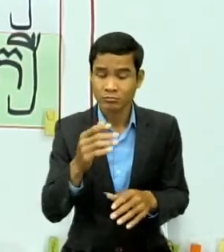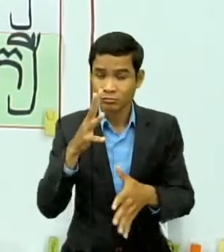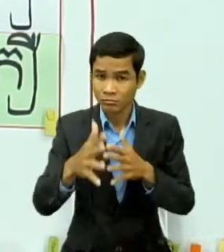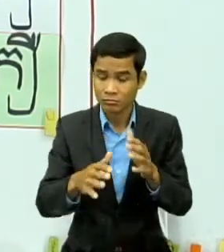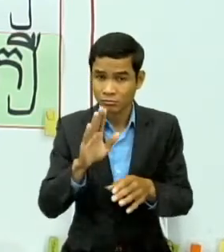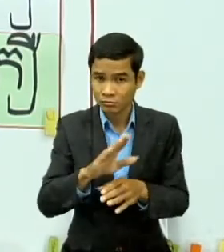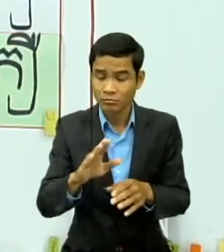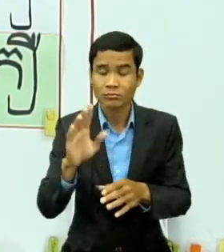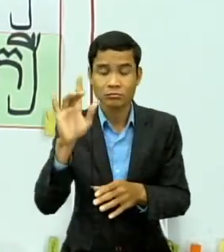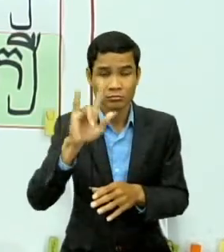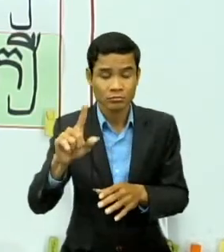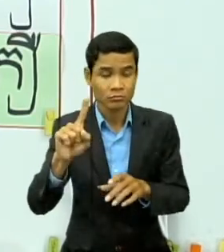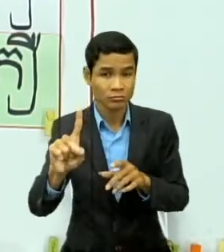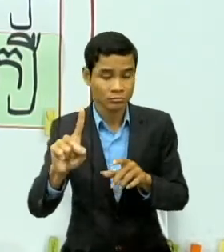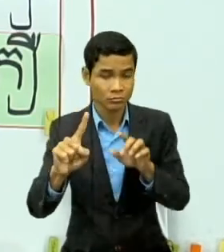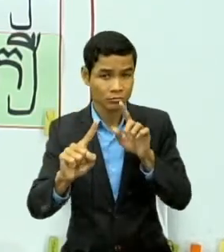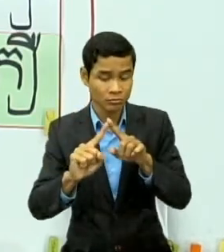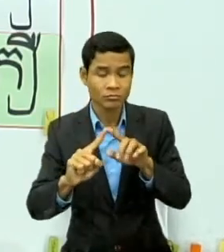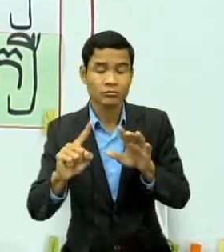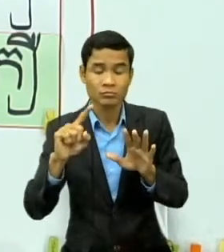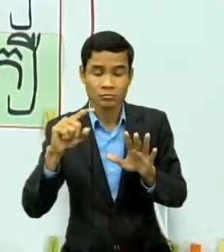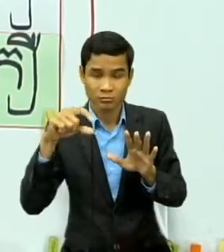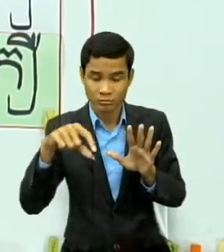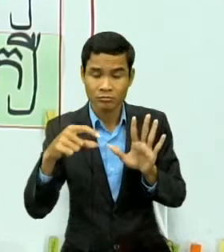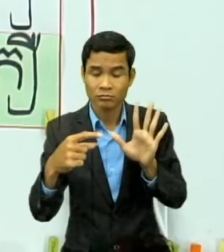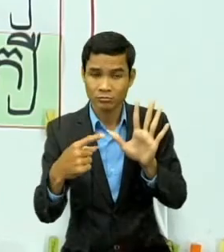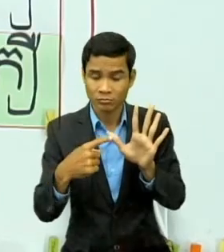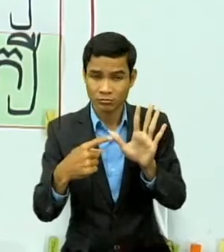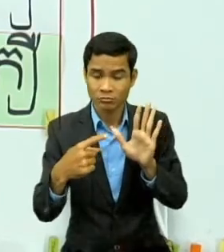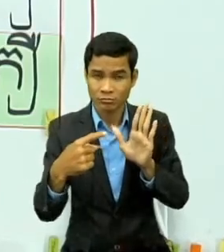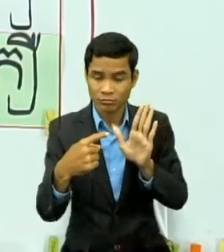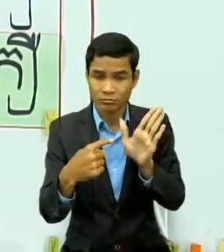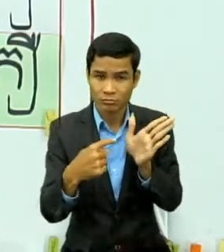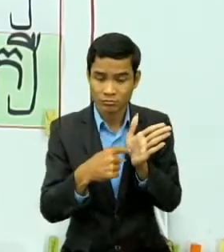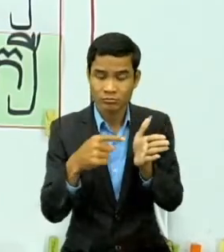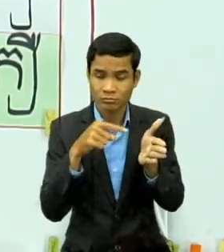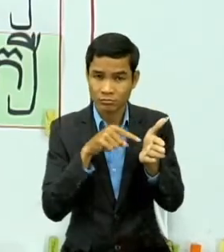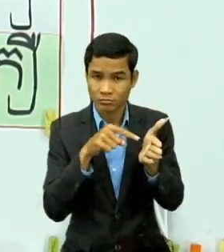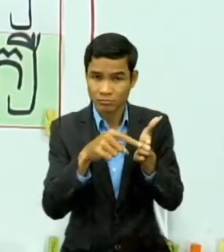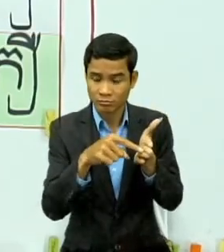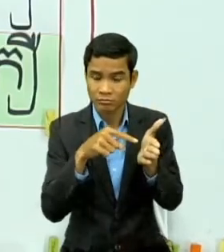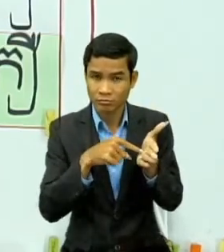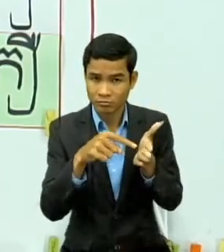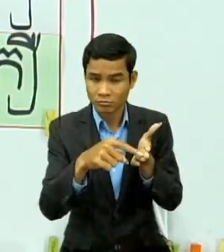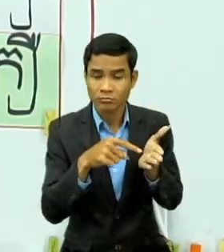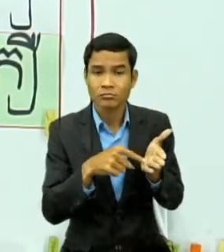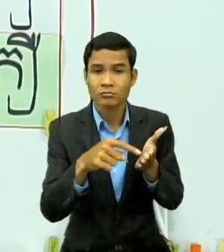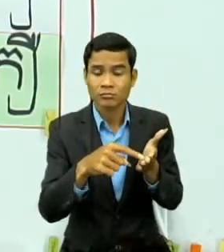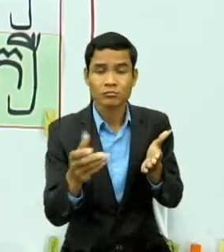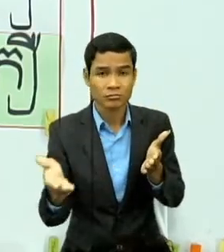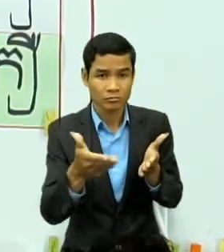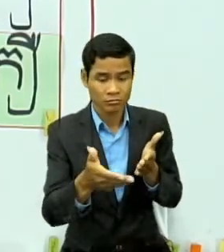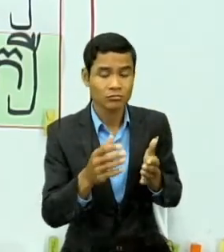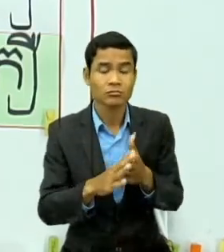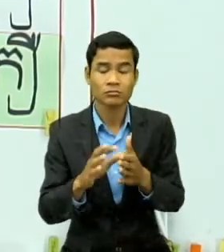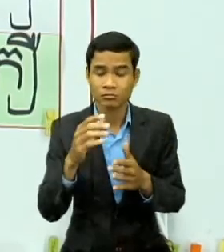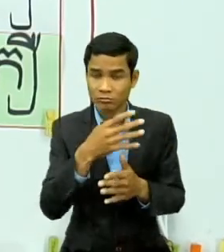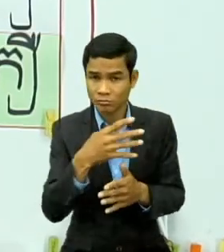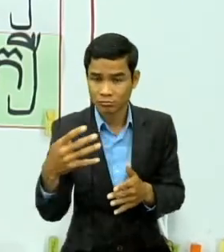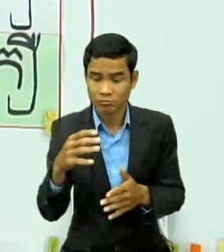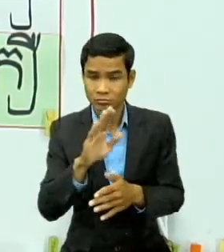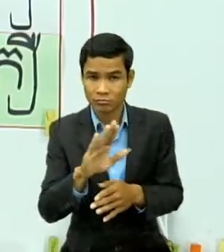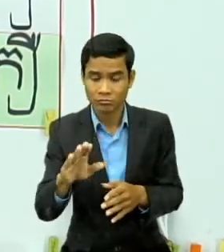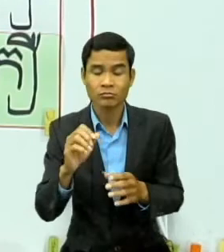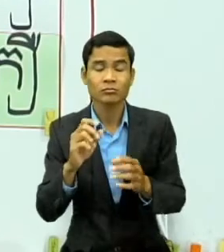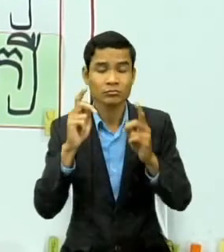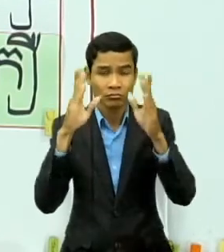នអានដោយប្រើចង្អុលដៃណាឥឡូវកូនកូនត្រៀមខ្លួនអានចាព្យាងនៅតារាងទី2ដល់ខ្លួនឯងអ្នកគ្រូជាអ្នកចង្អុ